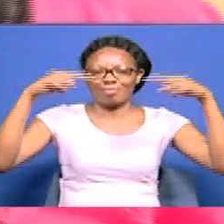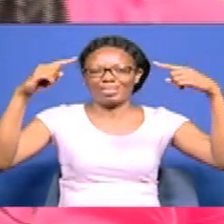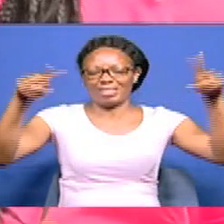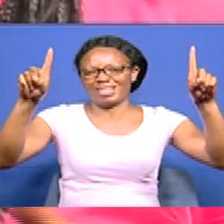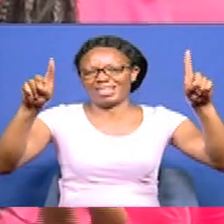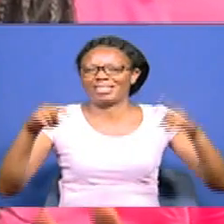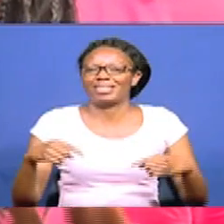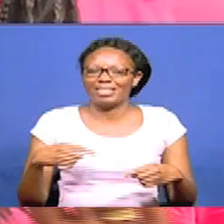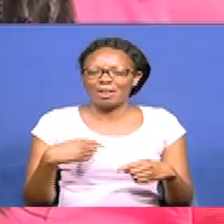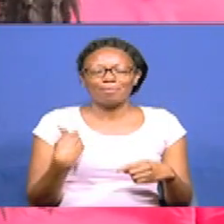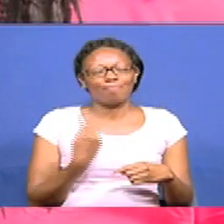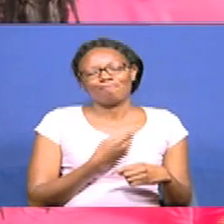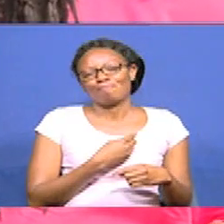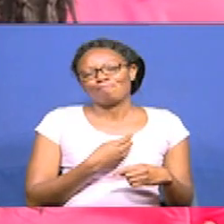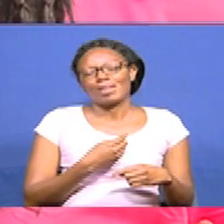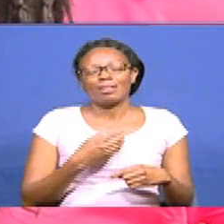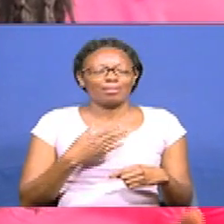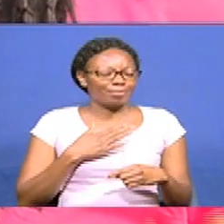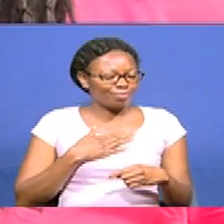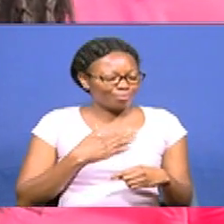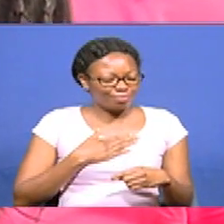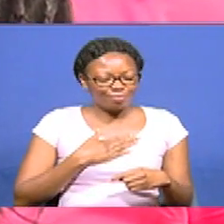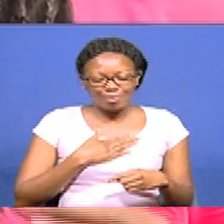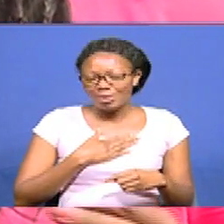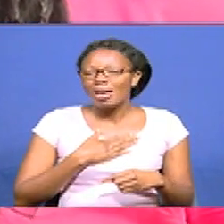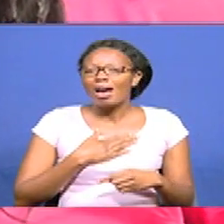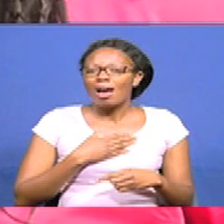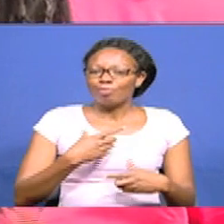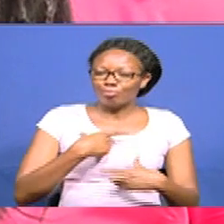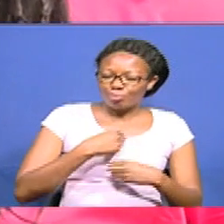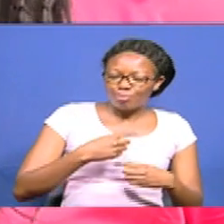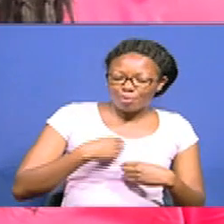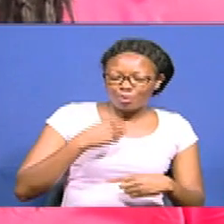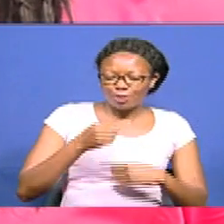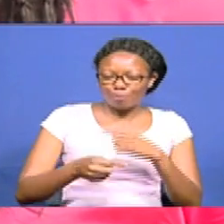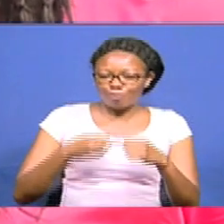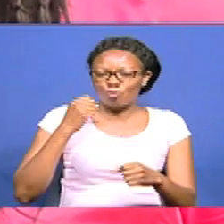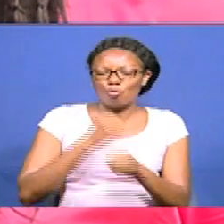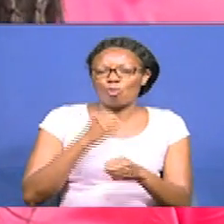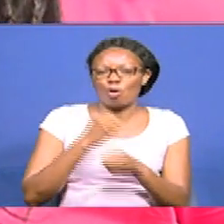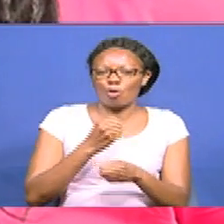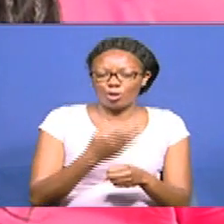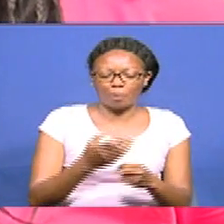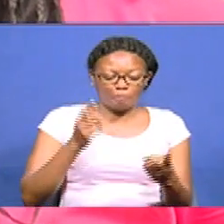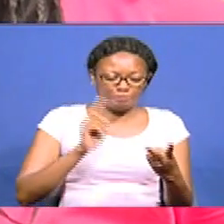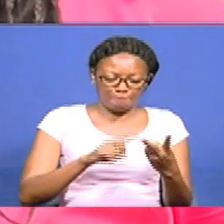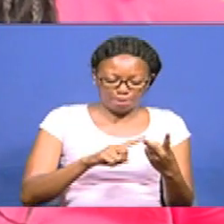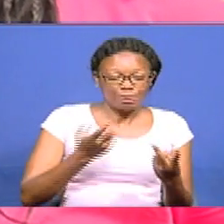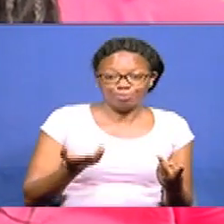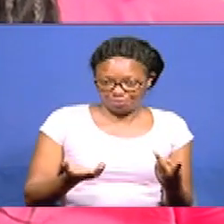imekamilika. Kwa hivyo hiyo inanipatia moyo sana na nasikia kuendelea tu na kufanya hii kazi. Ya